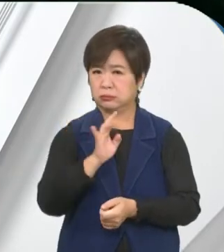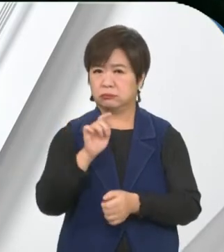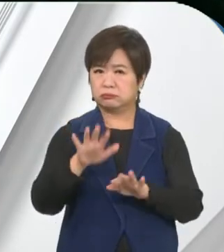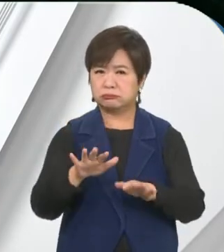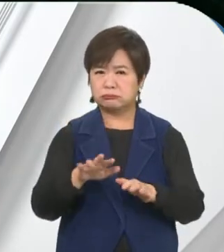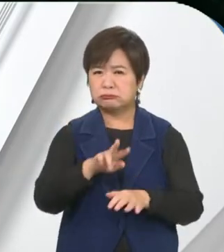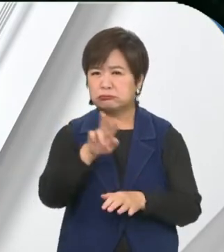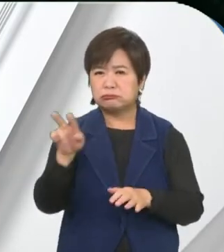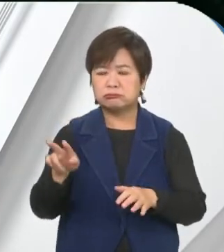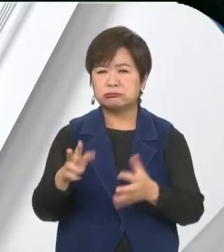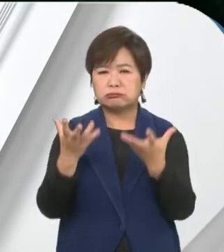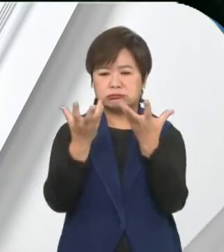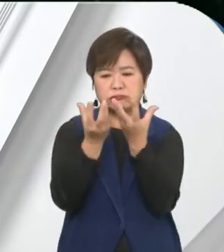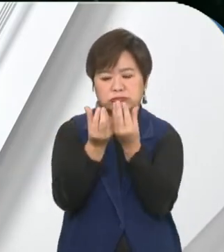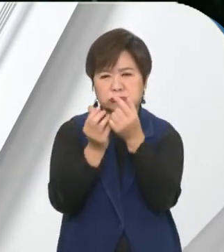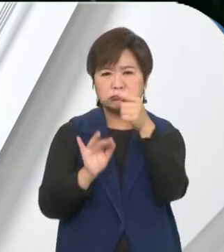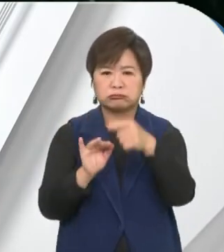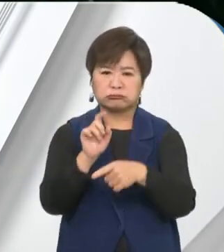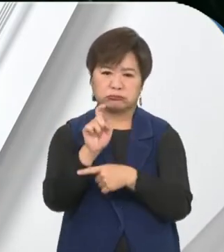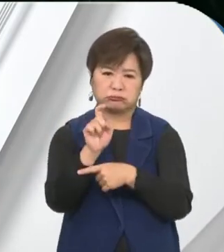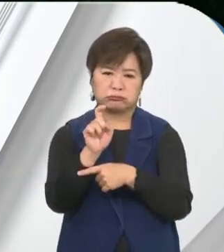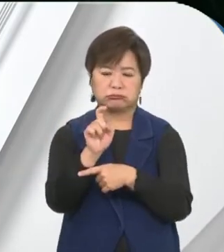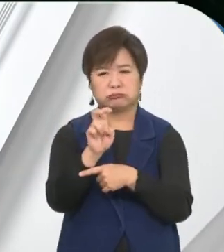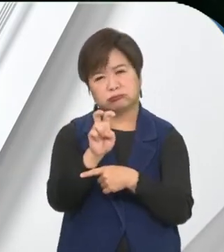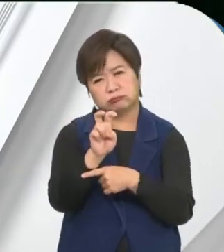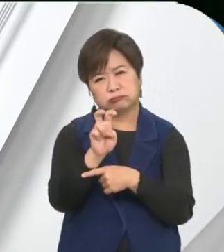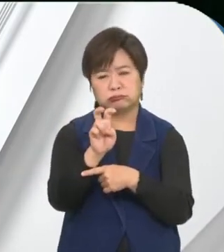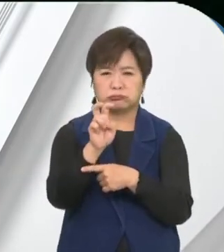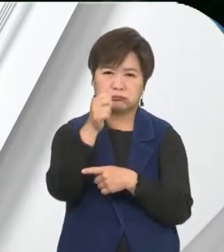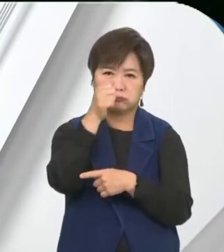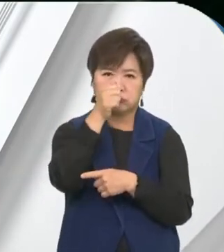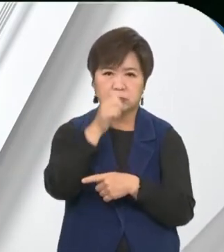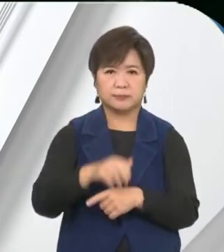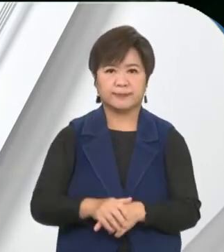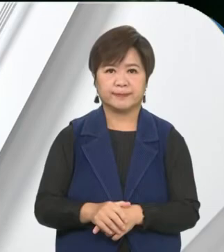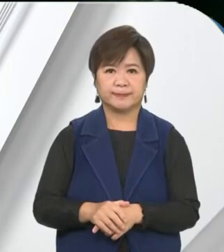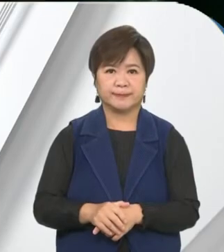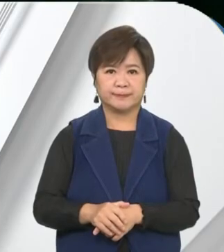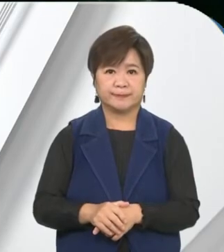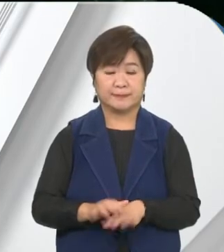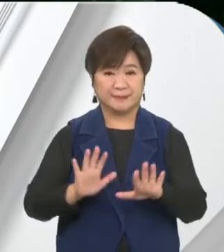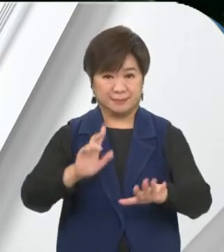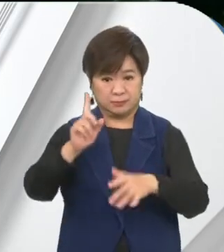一成，一成到两成，所以今年的那个。